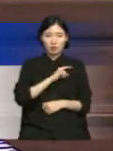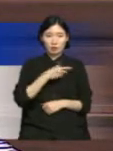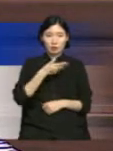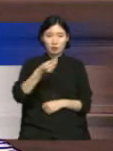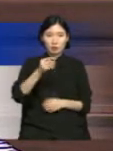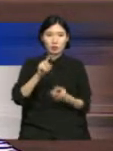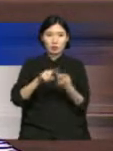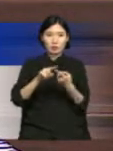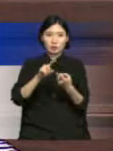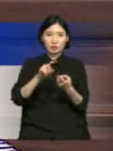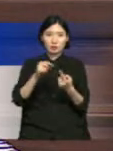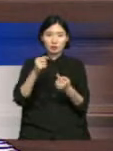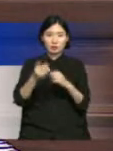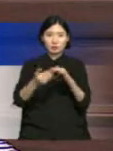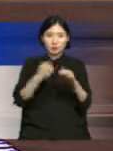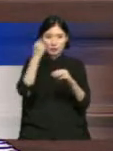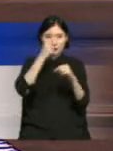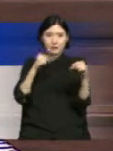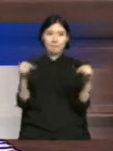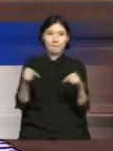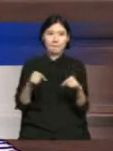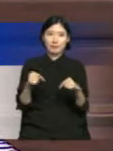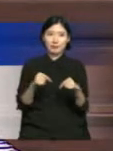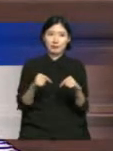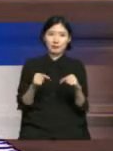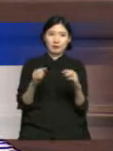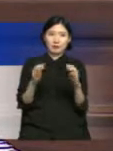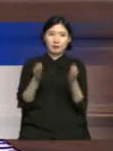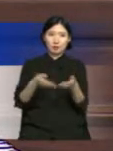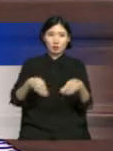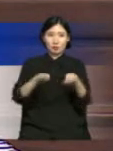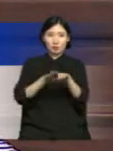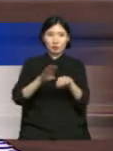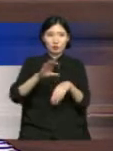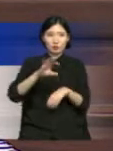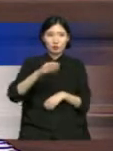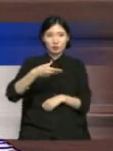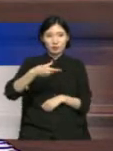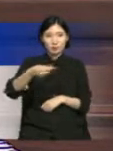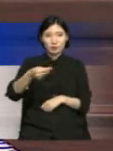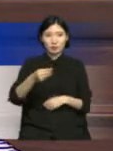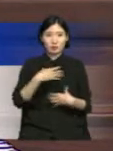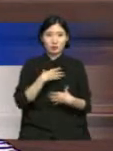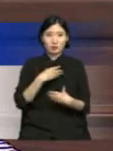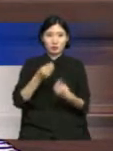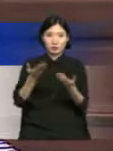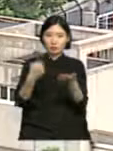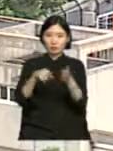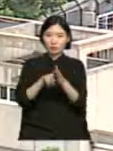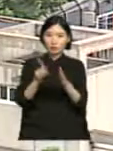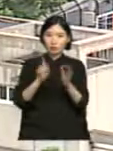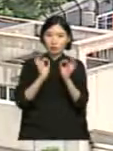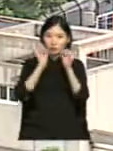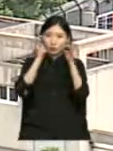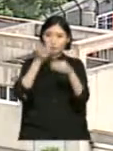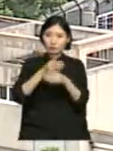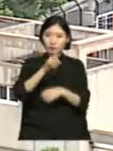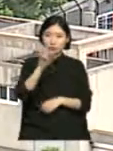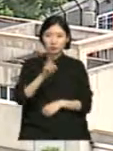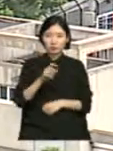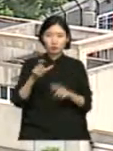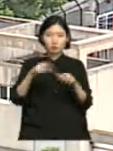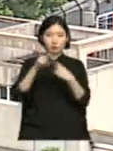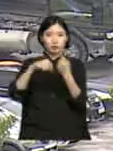내지는 어 어떤 물 명 노후를 안전하게 맞기 위한 노력을 하고 계심 이밖에